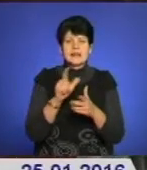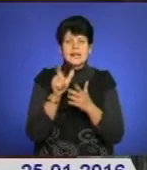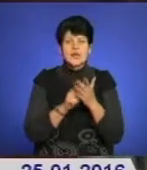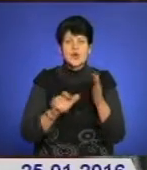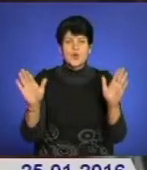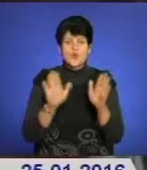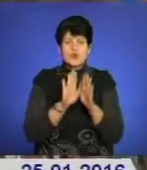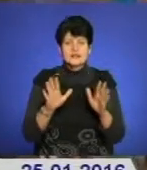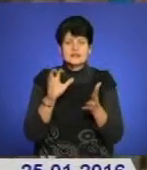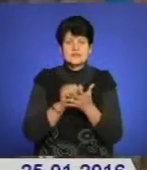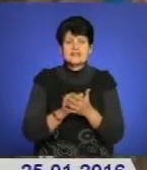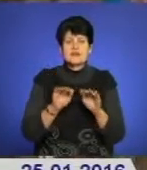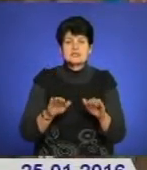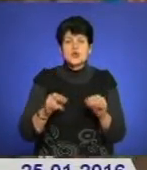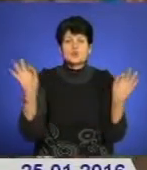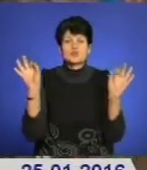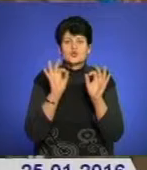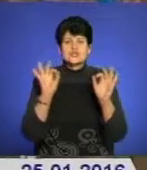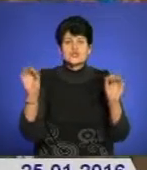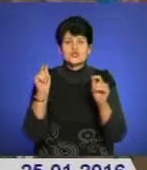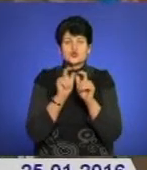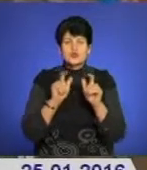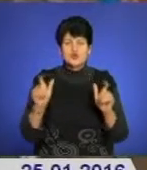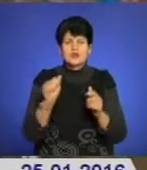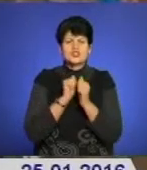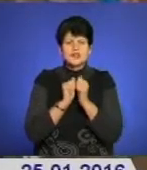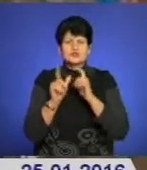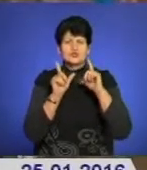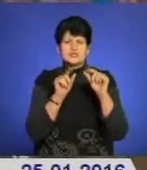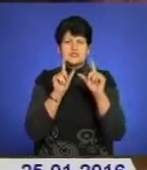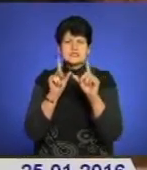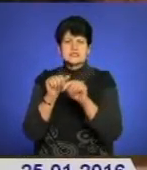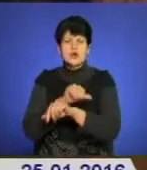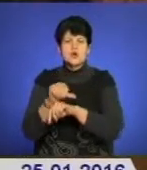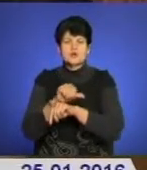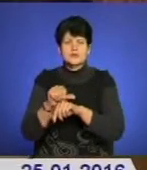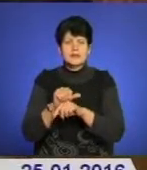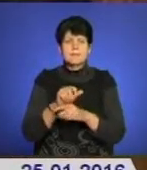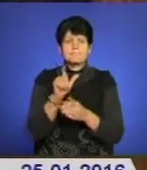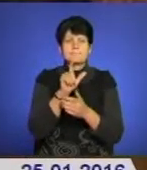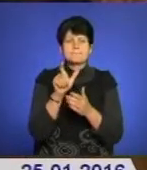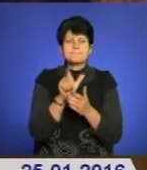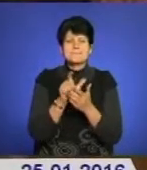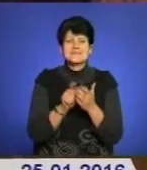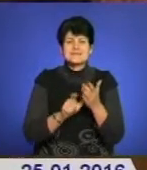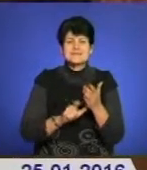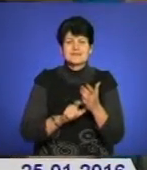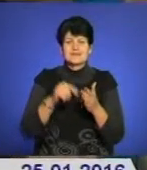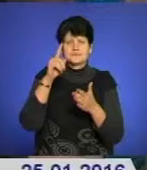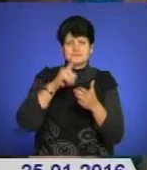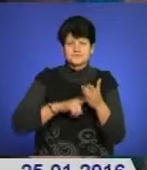музичній школі. Відтак репертуар мають багатий, часто їздять за кордон. Пісні релігійного характеру, кажуть